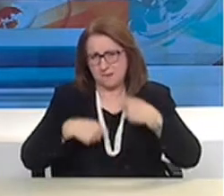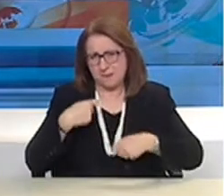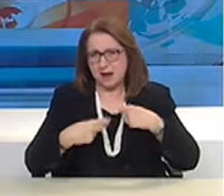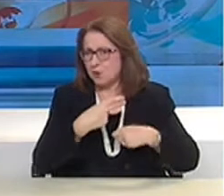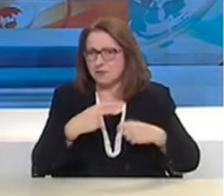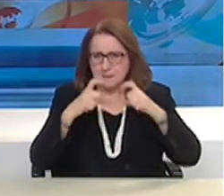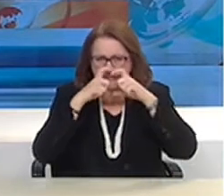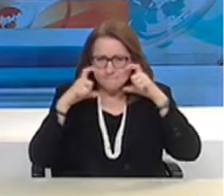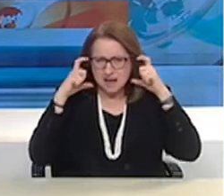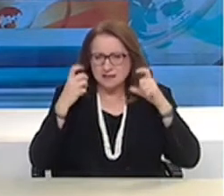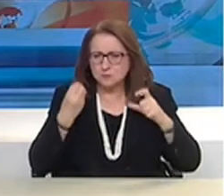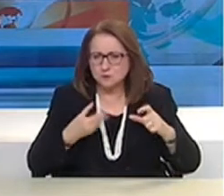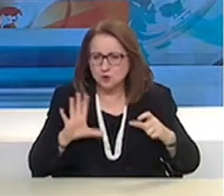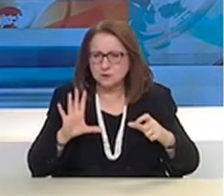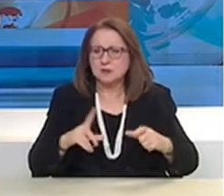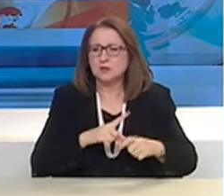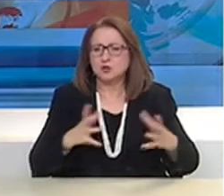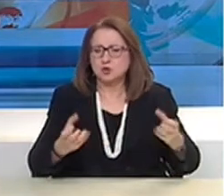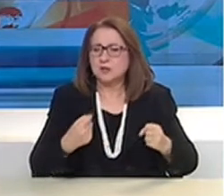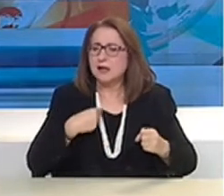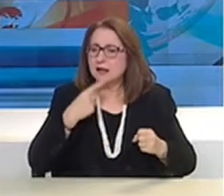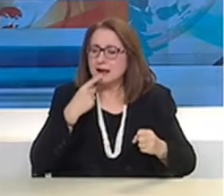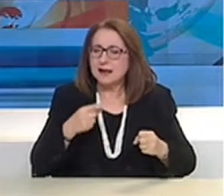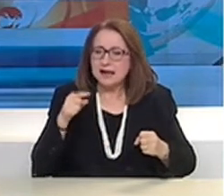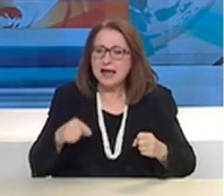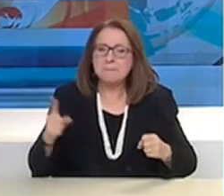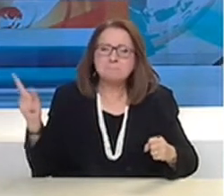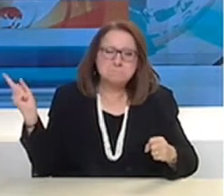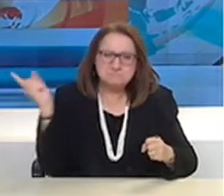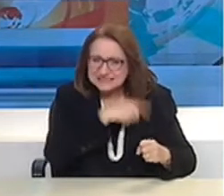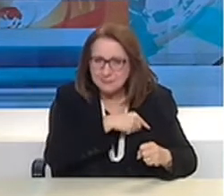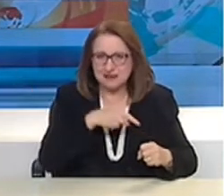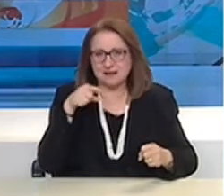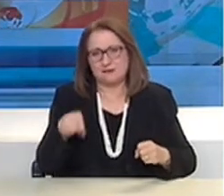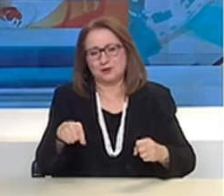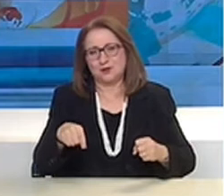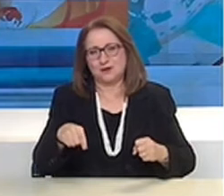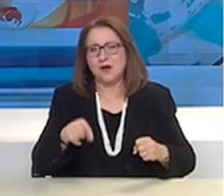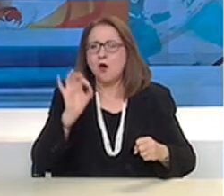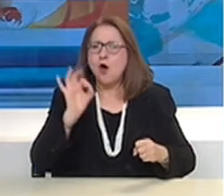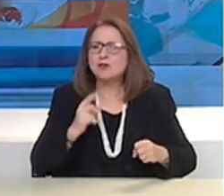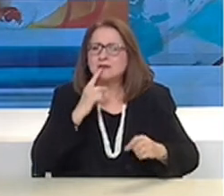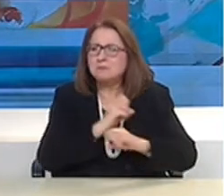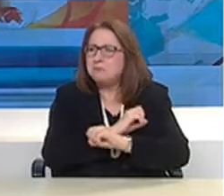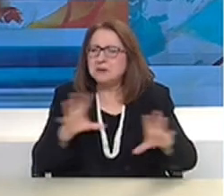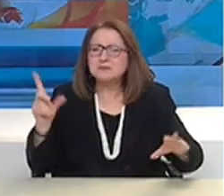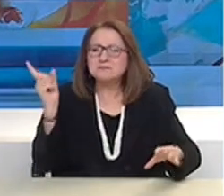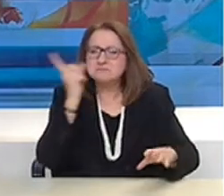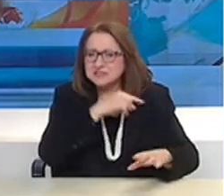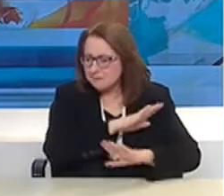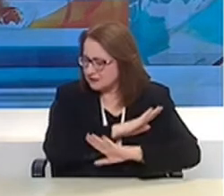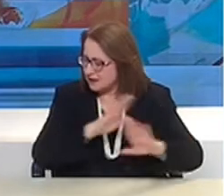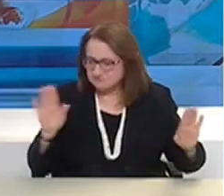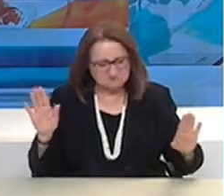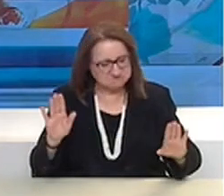για το νοσοκομείο Σωτηρία, επιτρέψτε μου να πω ότι πρόκειται για την ψευδή είδηση της ημέρας. Θέλω να διαβεβαιώσω ότι πρόκειται για μάσκες